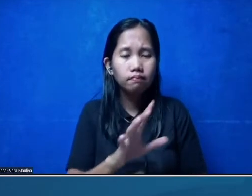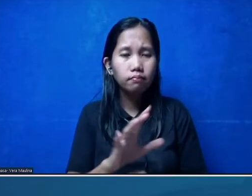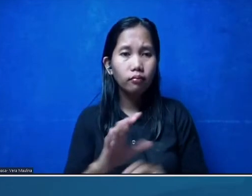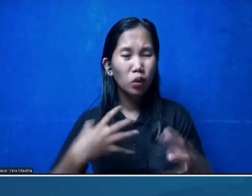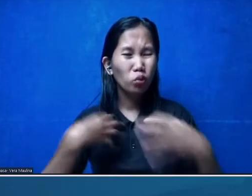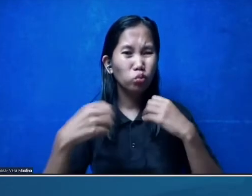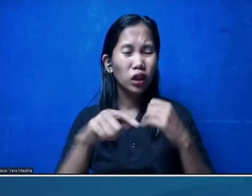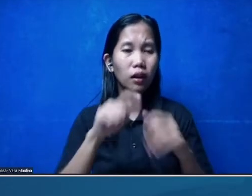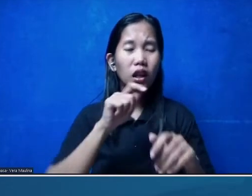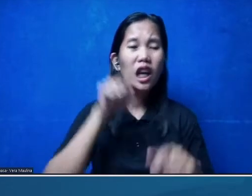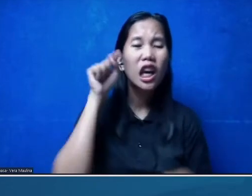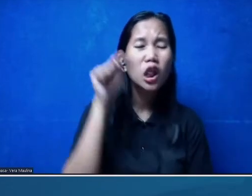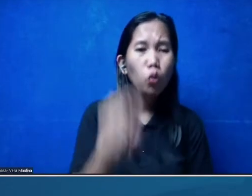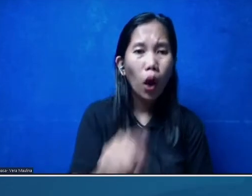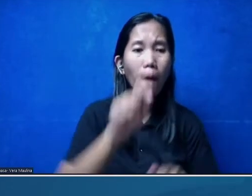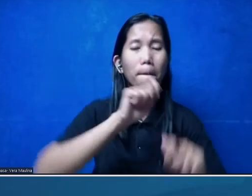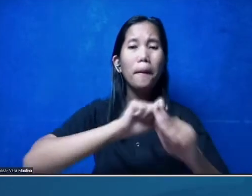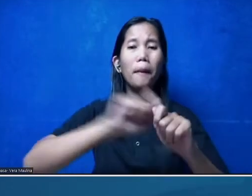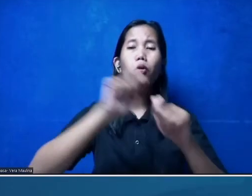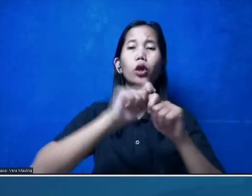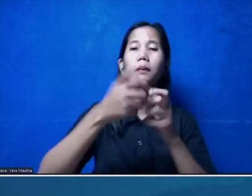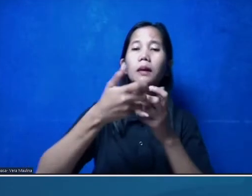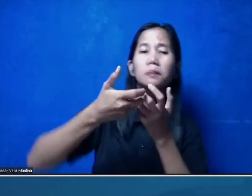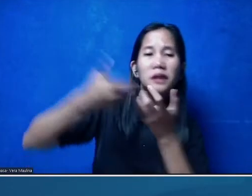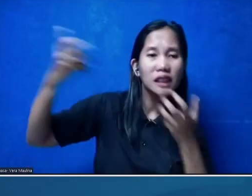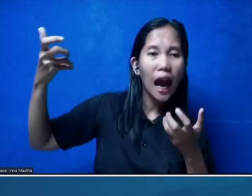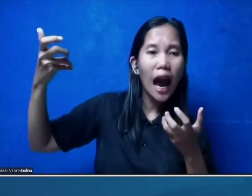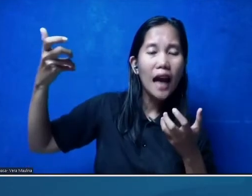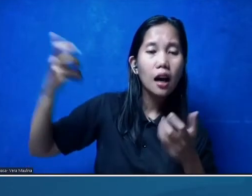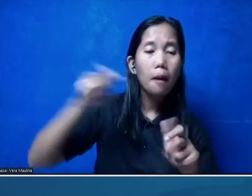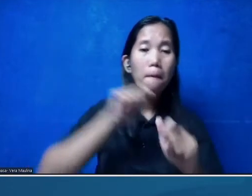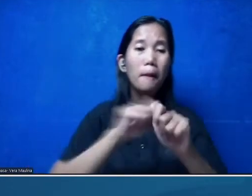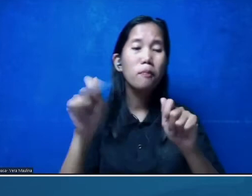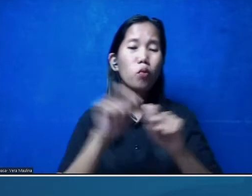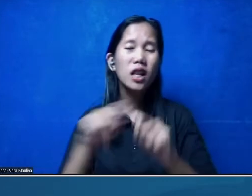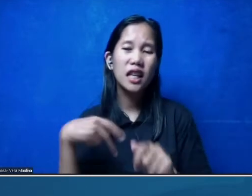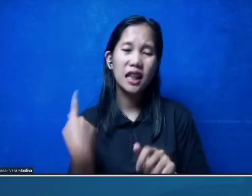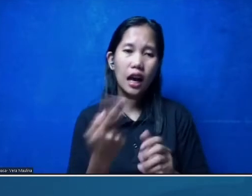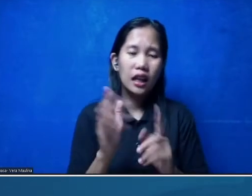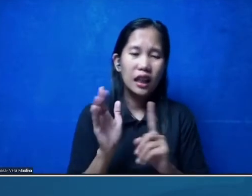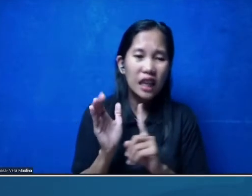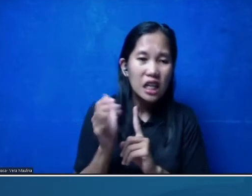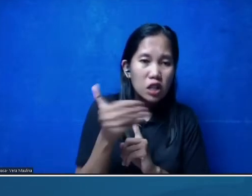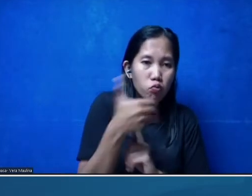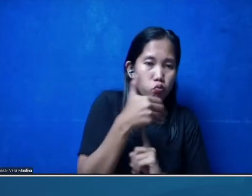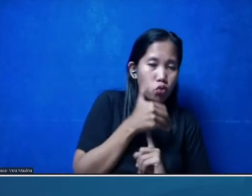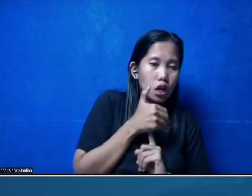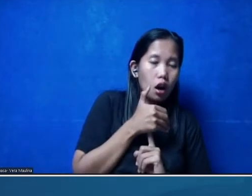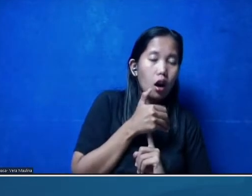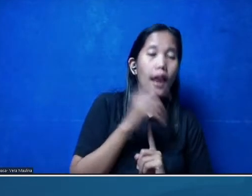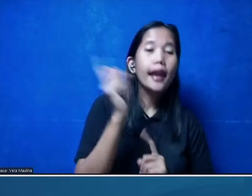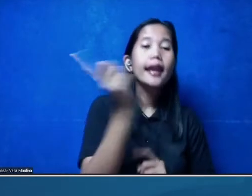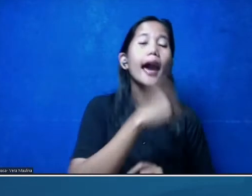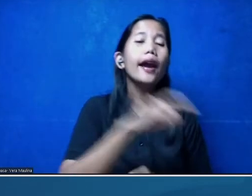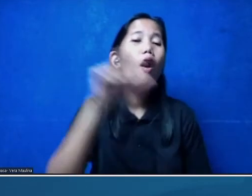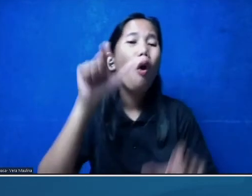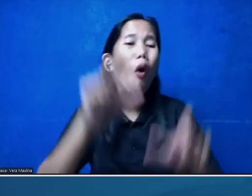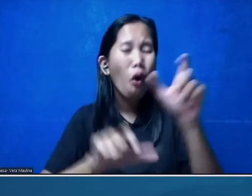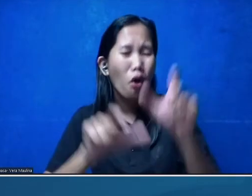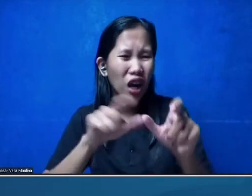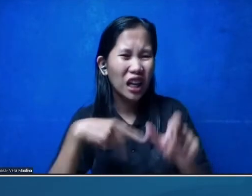orang yang kita kasih inilah yang terjadi saudara sebenarnya penderitaan yang paling besar yang dihadapi oleh